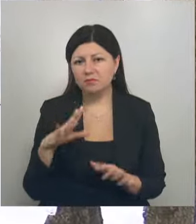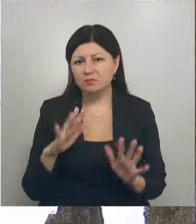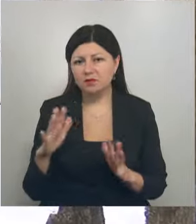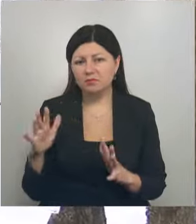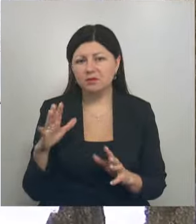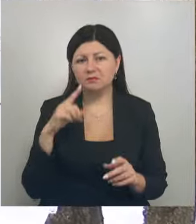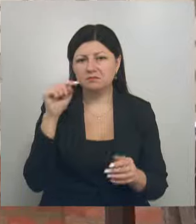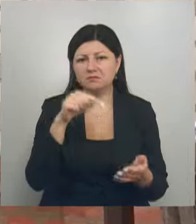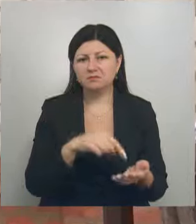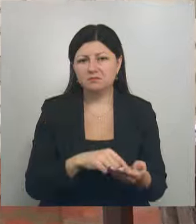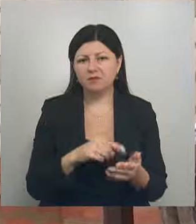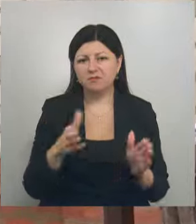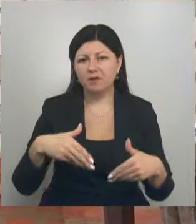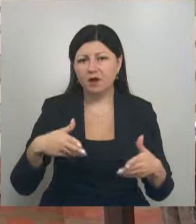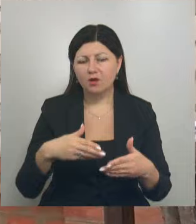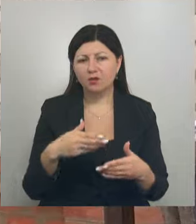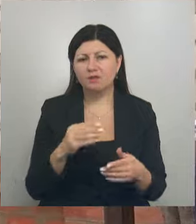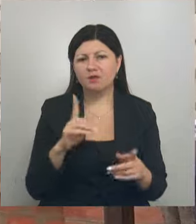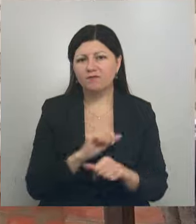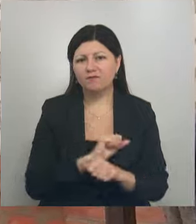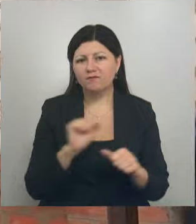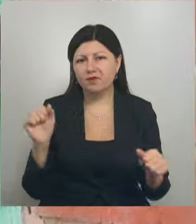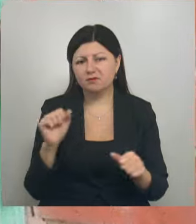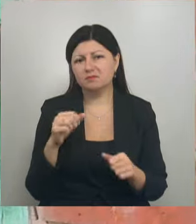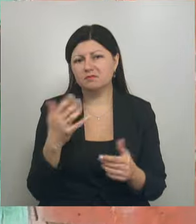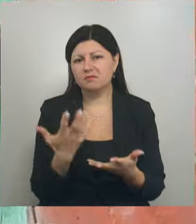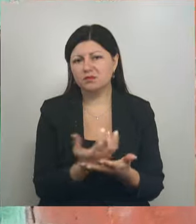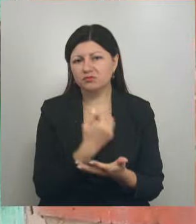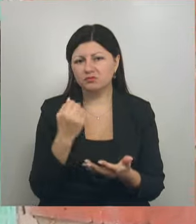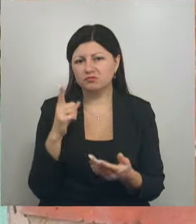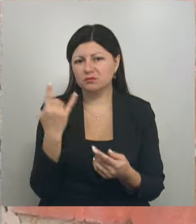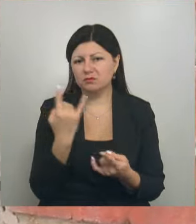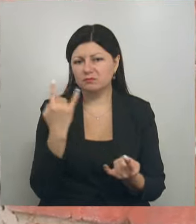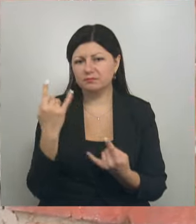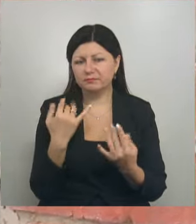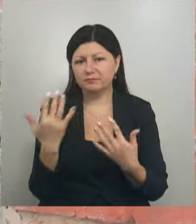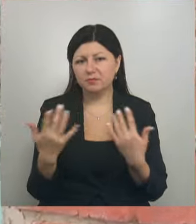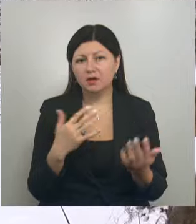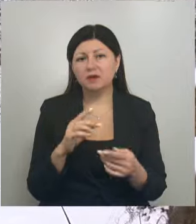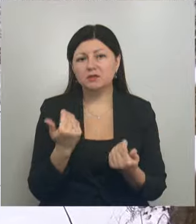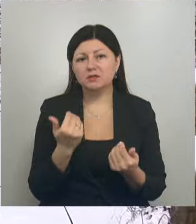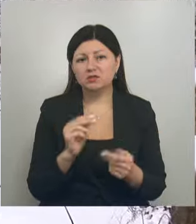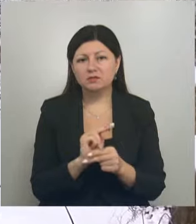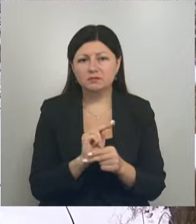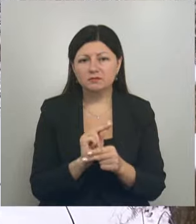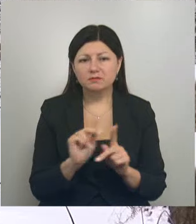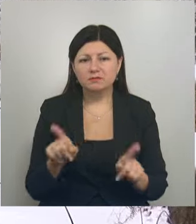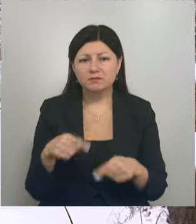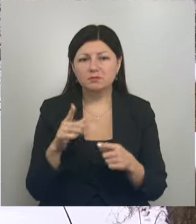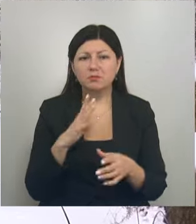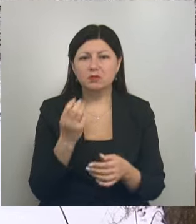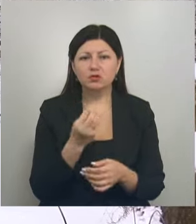огороде, взрывная волна выбила окна. Сейчас уже все починили, завершают ремонт поврежденной хозпостройки. Еще один прилет